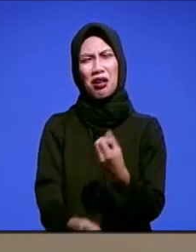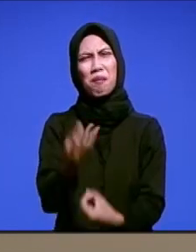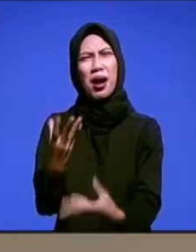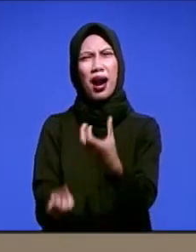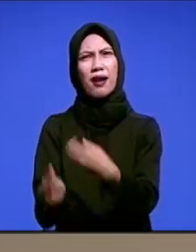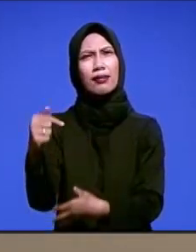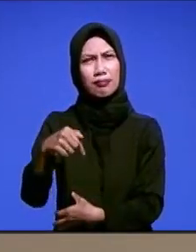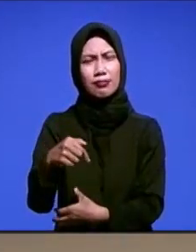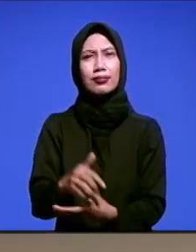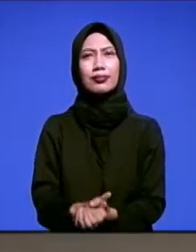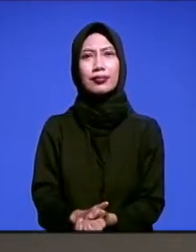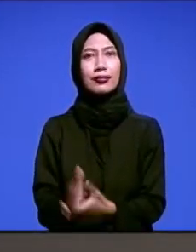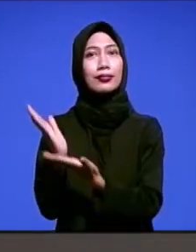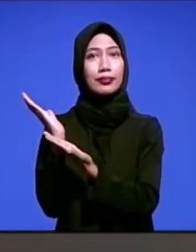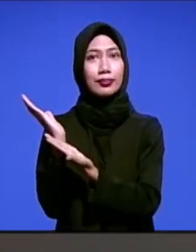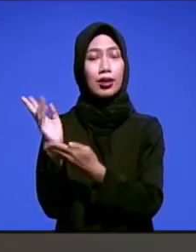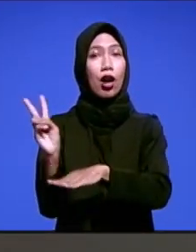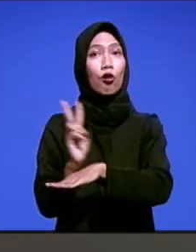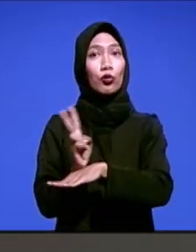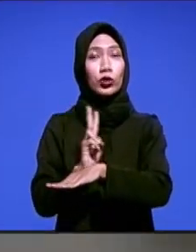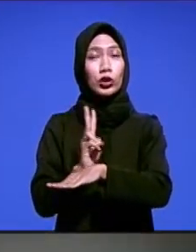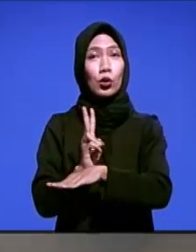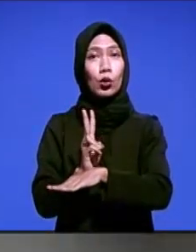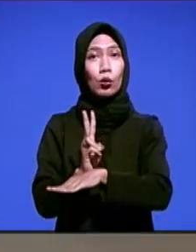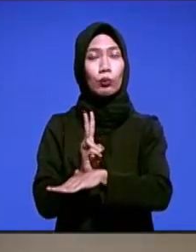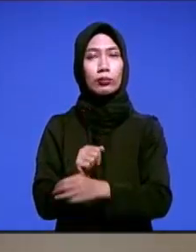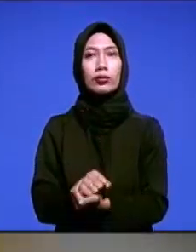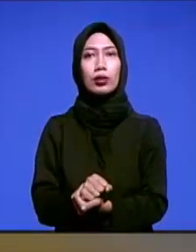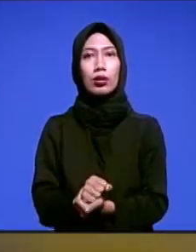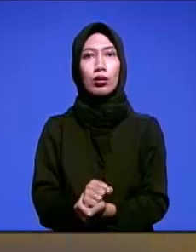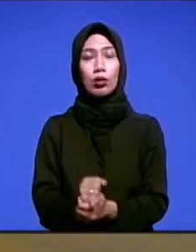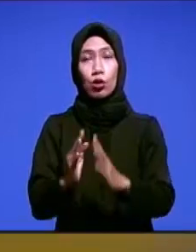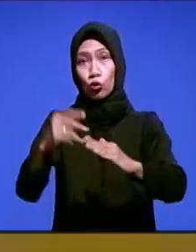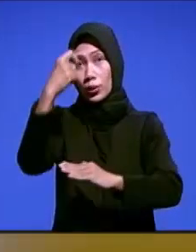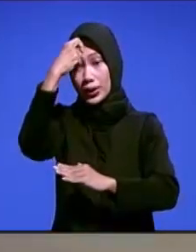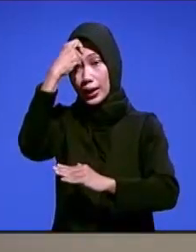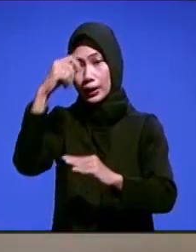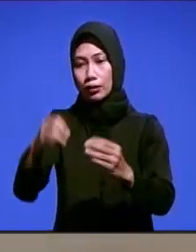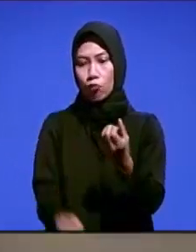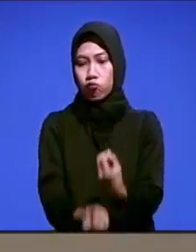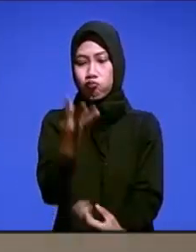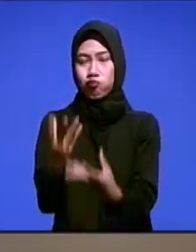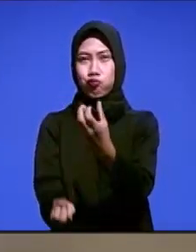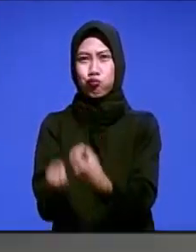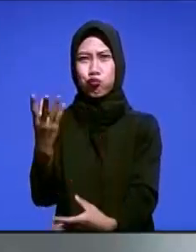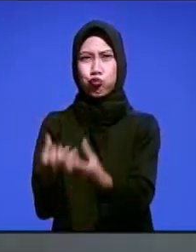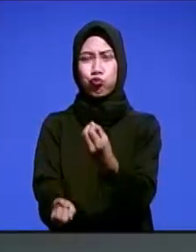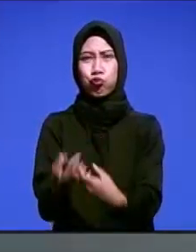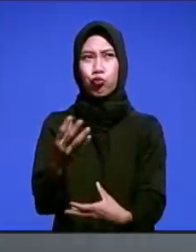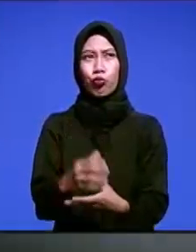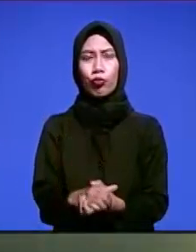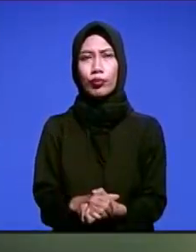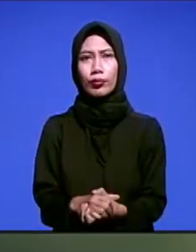Dalam video amatir yang berhasil diabadikan warga, terlihat api membakar habis gudang RSUD Kabupaten Bekasi di Jalan Raya Imam